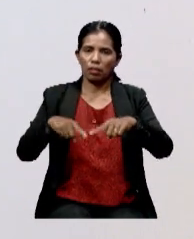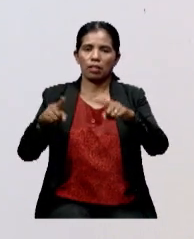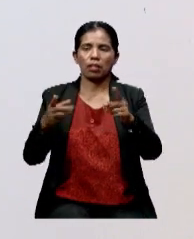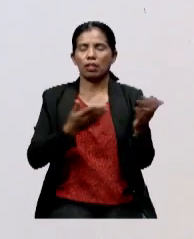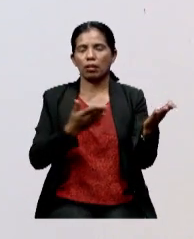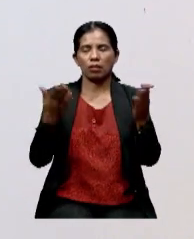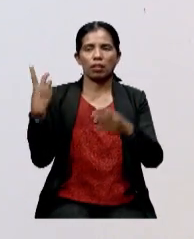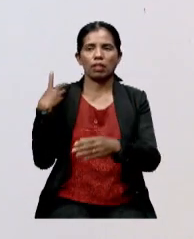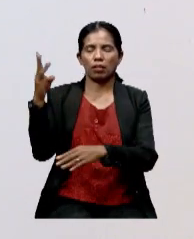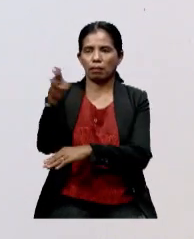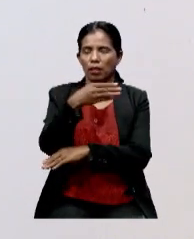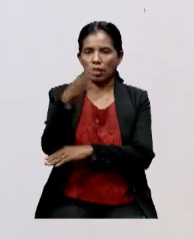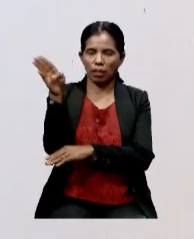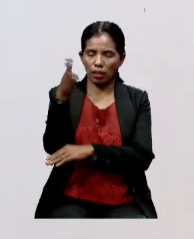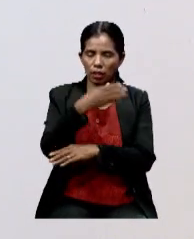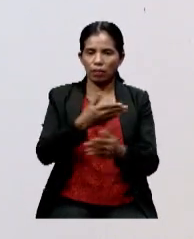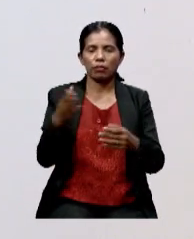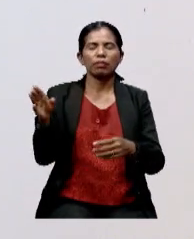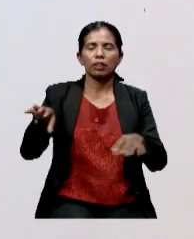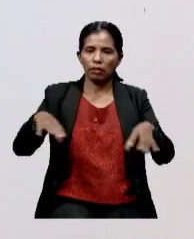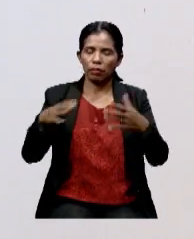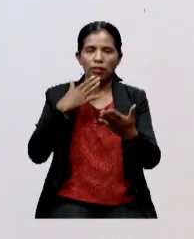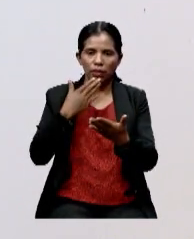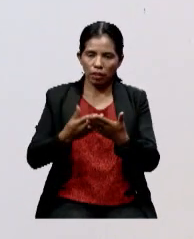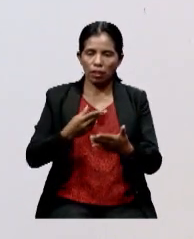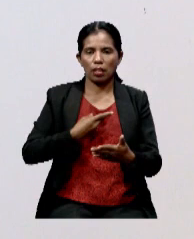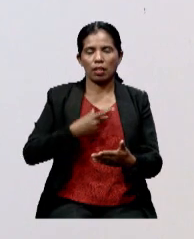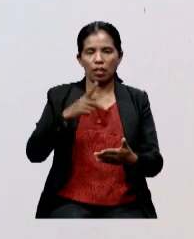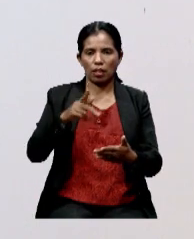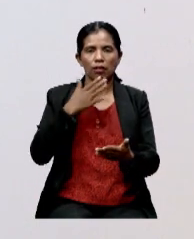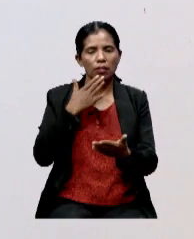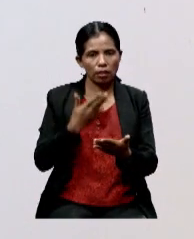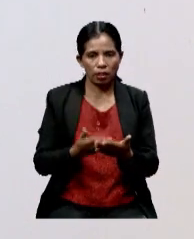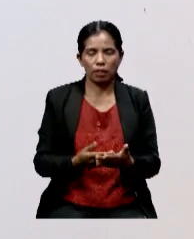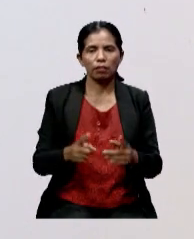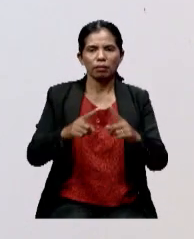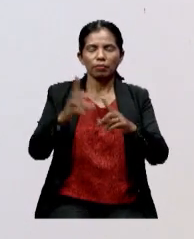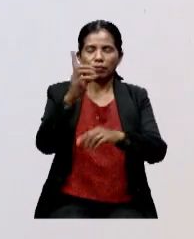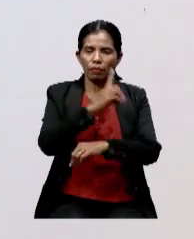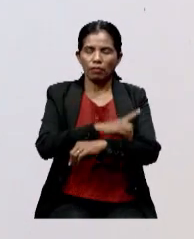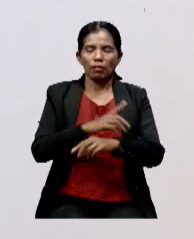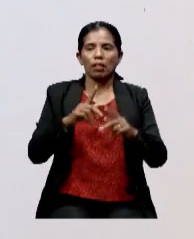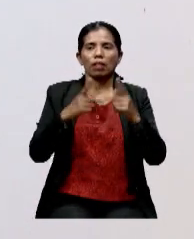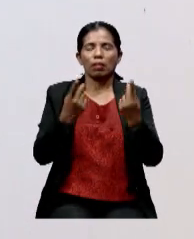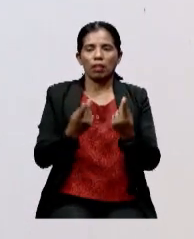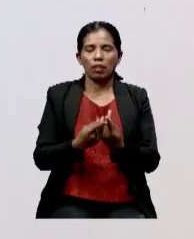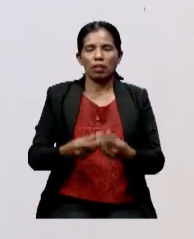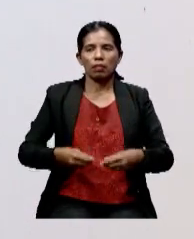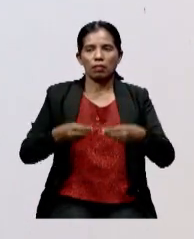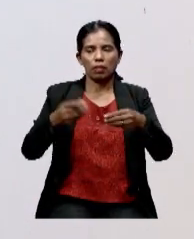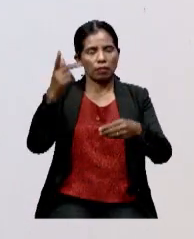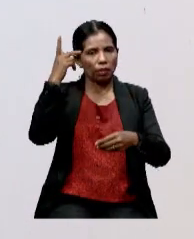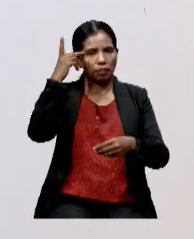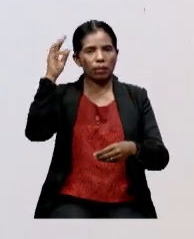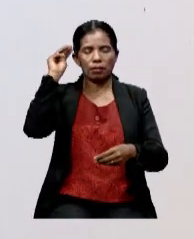bandeira, comportamento dia, serviço dia, commitmento dia. Ohin kompanyia fo ationa commitmento ba senhor